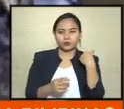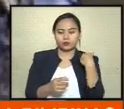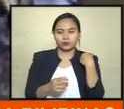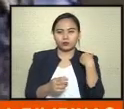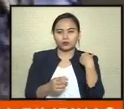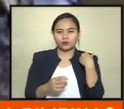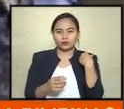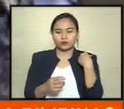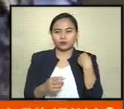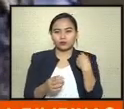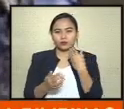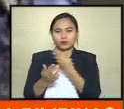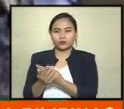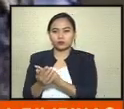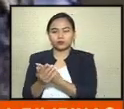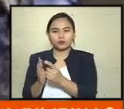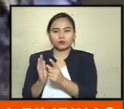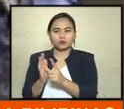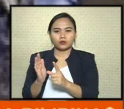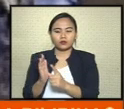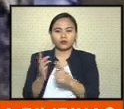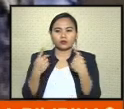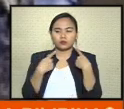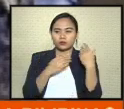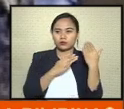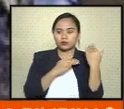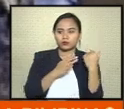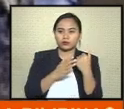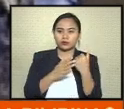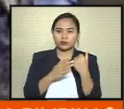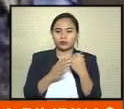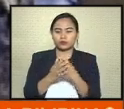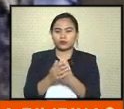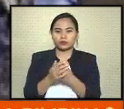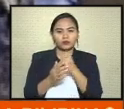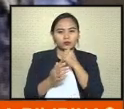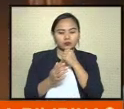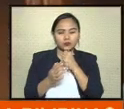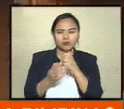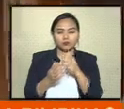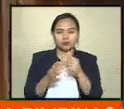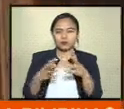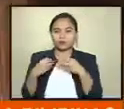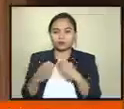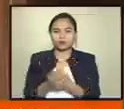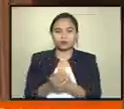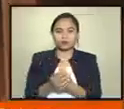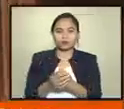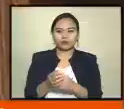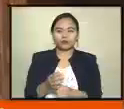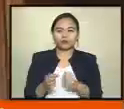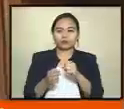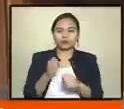na-enroll yung bill at hindi pa nabibira ang Pangulo, may pag-asa pa na mabito yun, hindi matuloy. Dahil sa